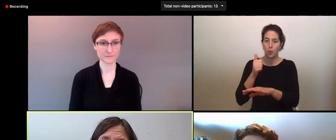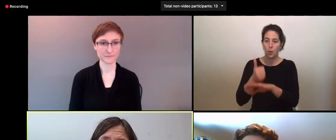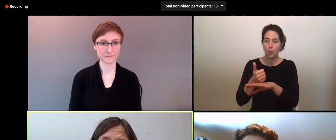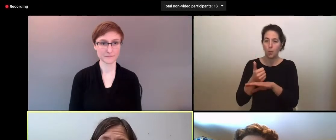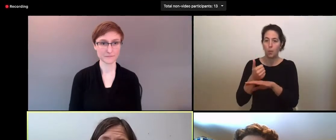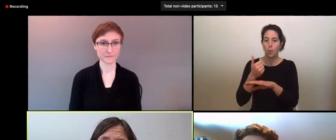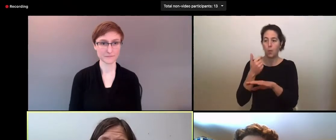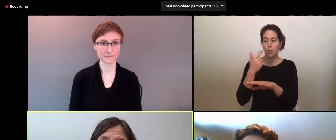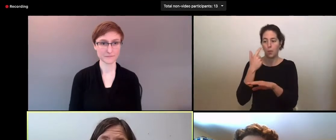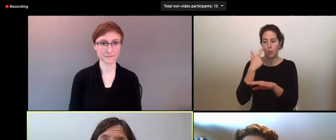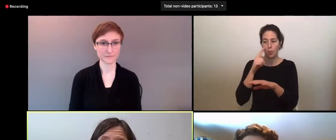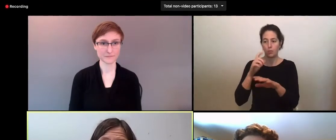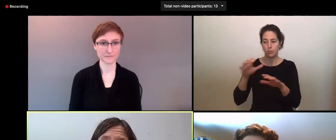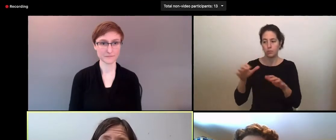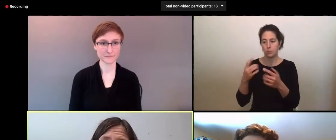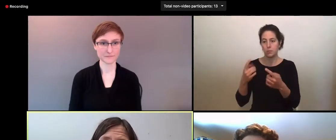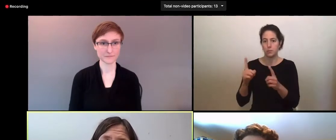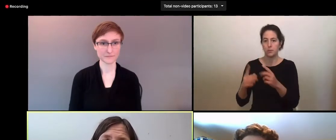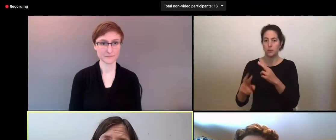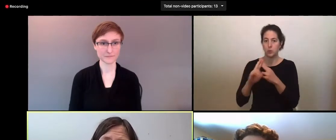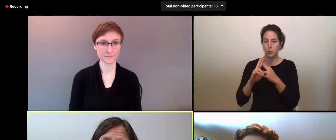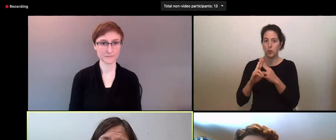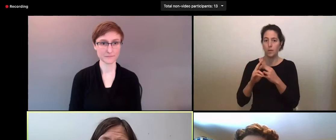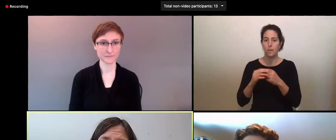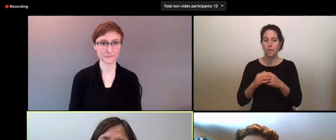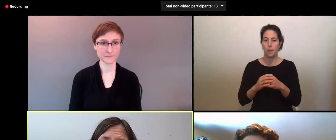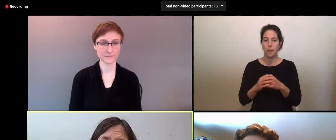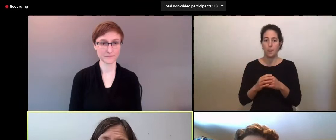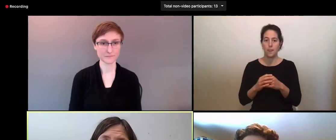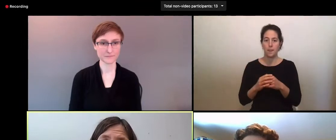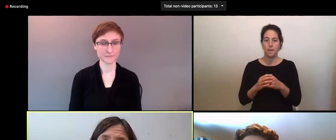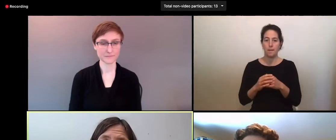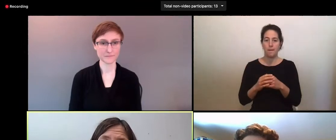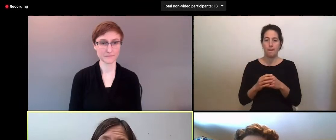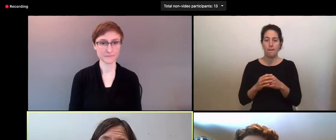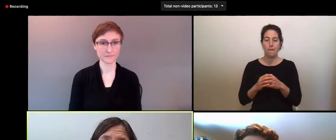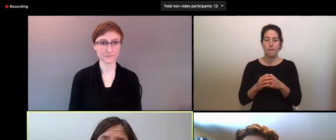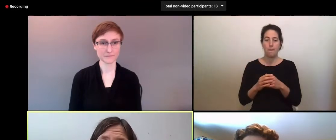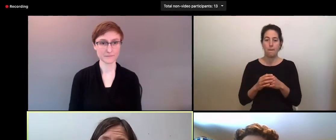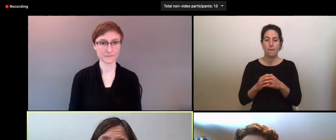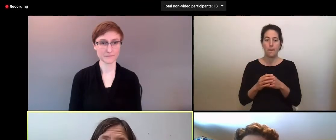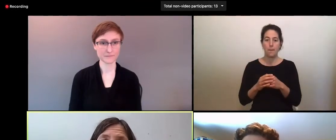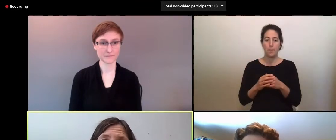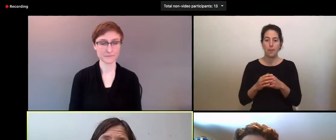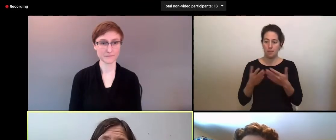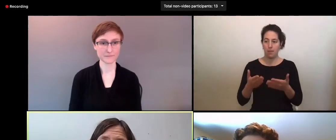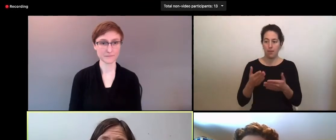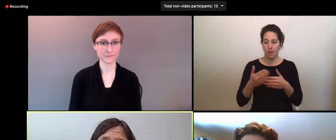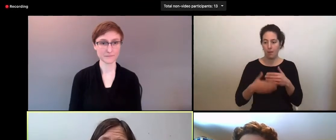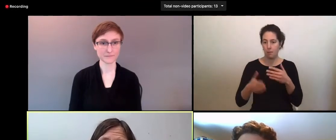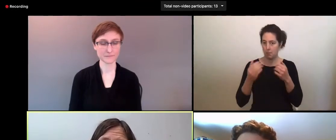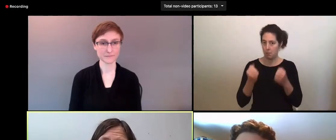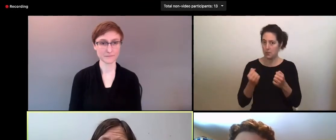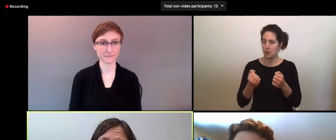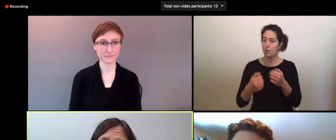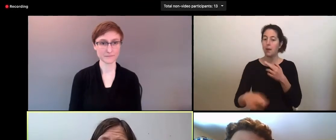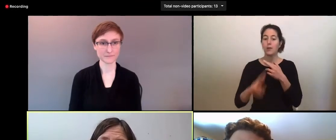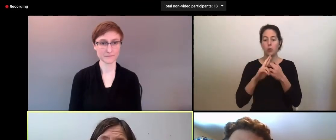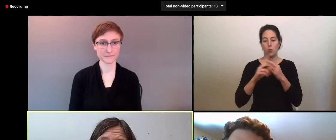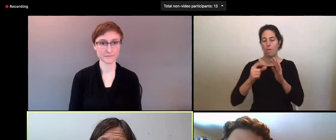résultats. C'est encore possible d'avoir les résultats pendant les 24 heures, par